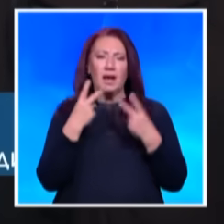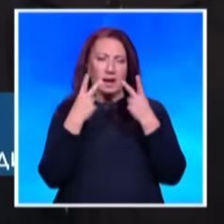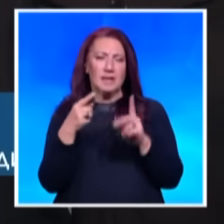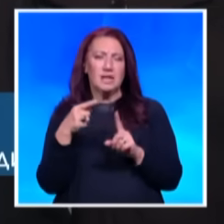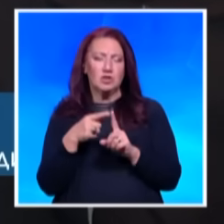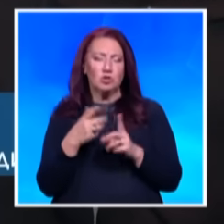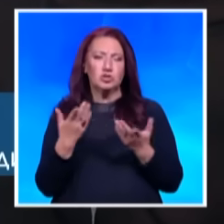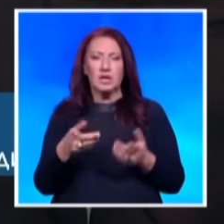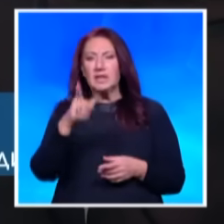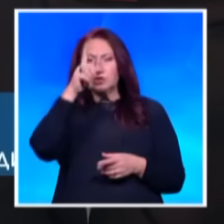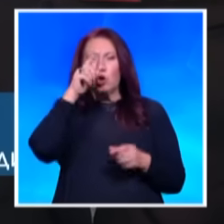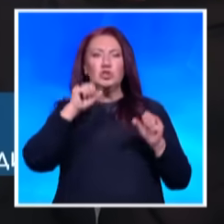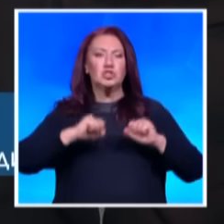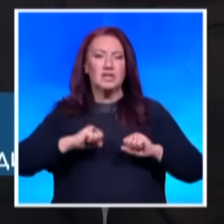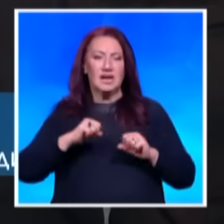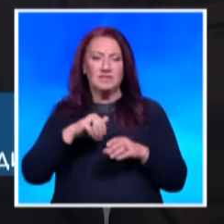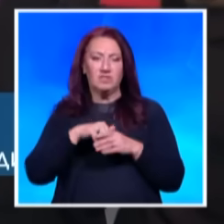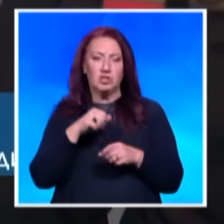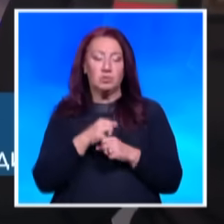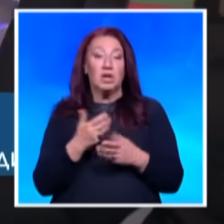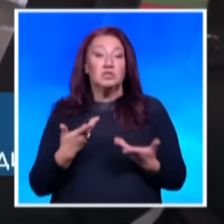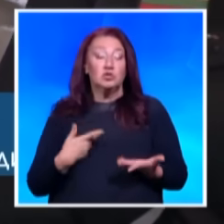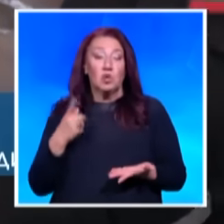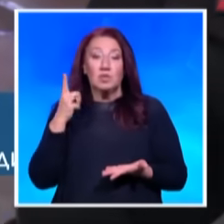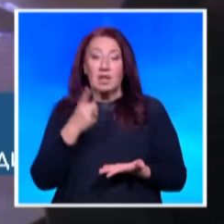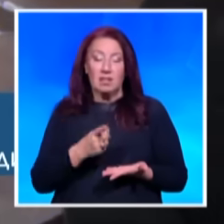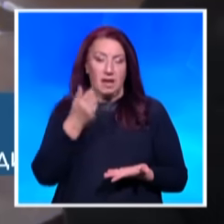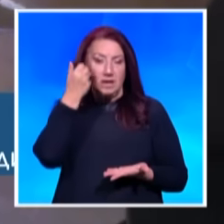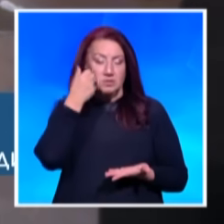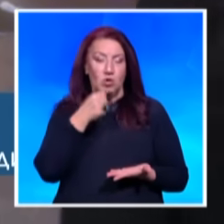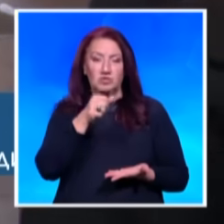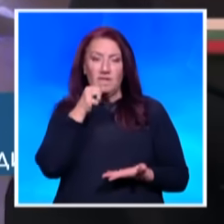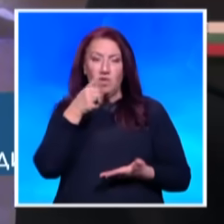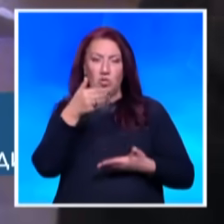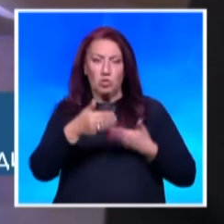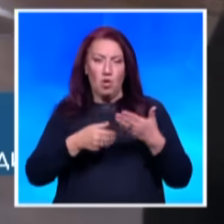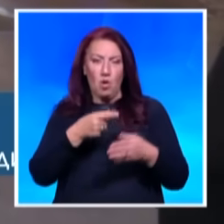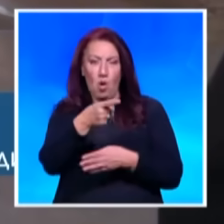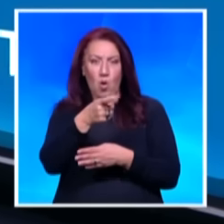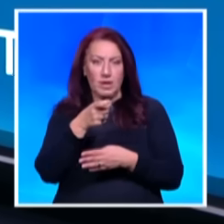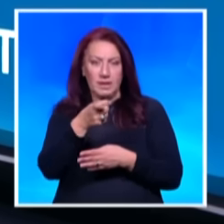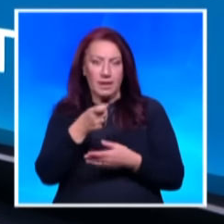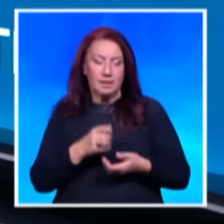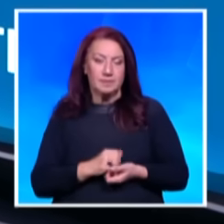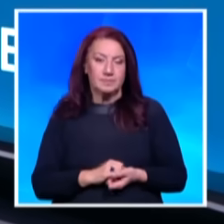за това защо се наложи да се използва и водното оръдие и хората да бъдат изтласкани от този периметър тук.